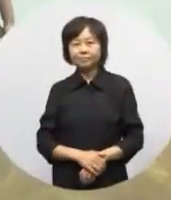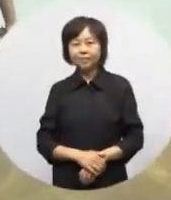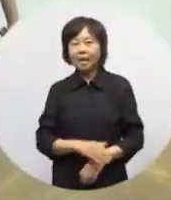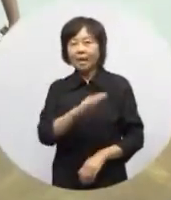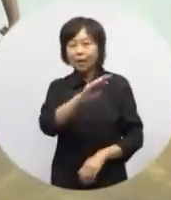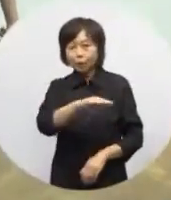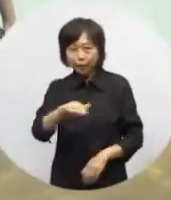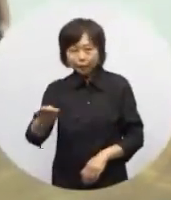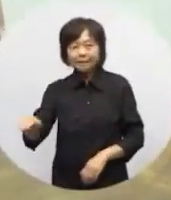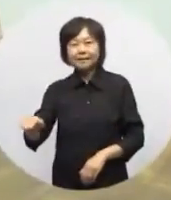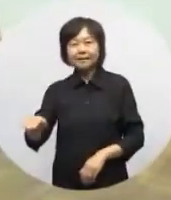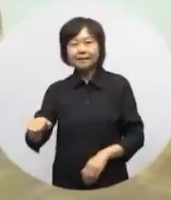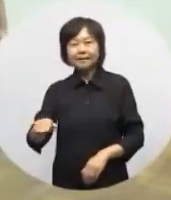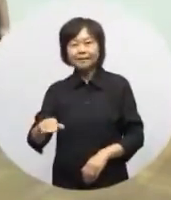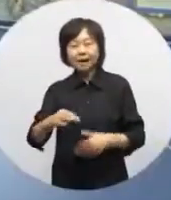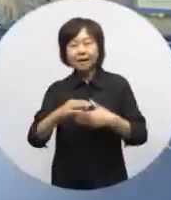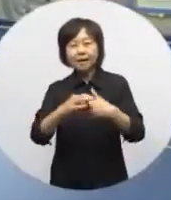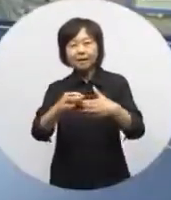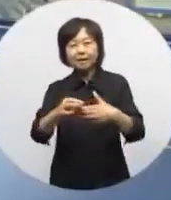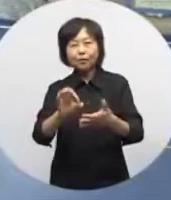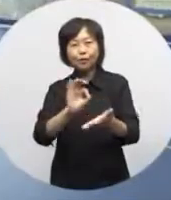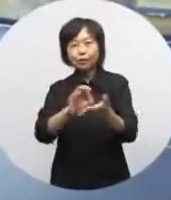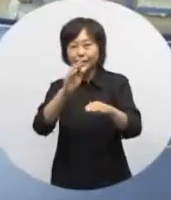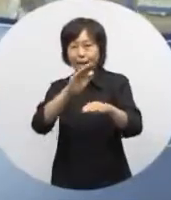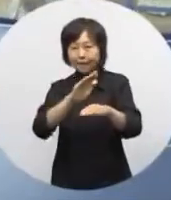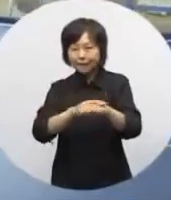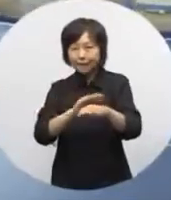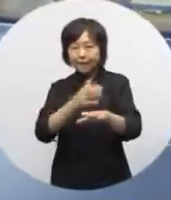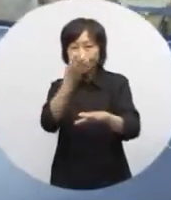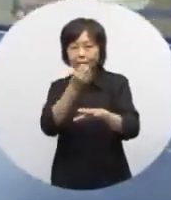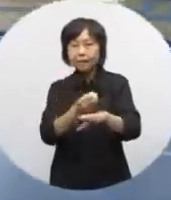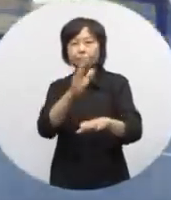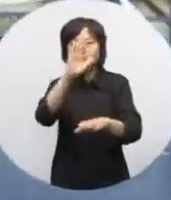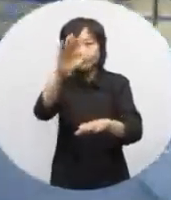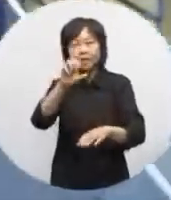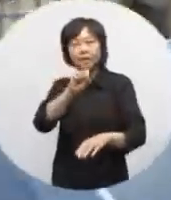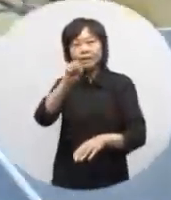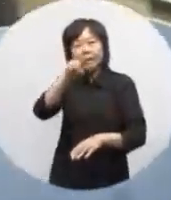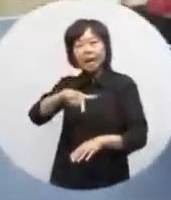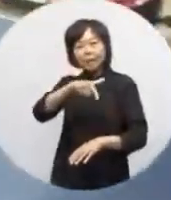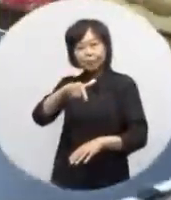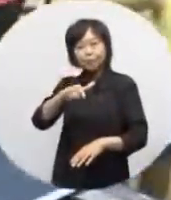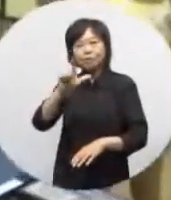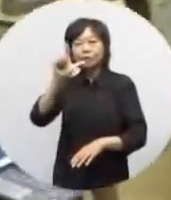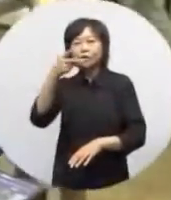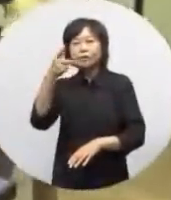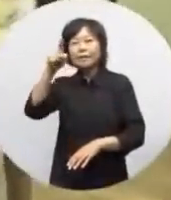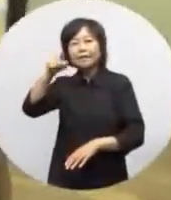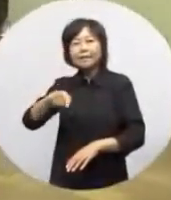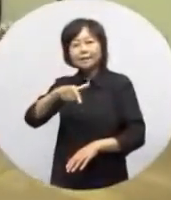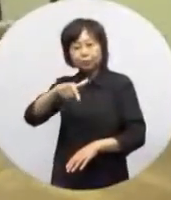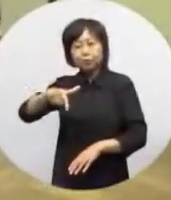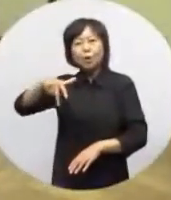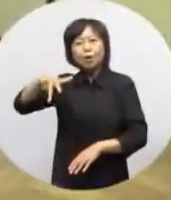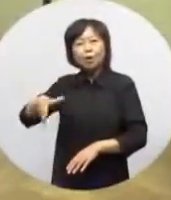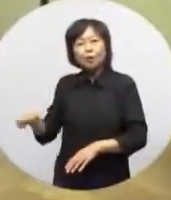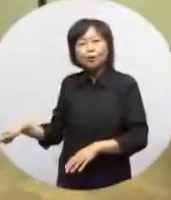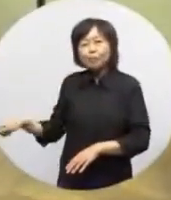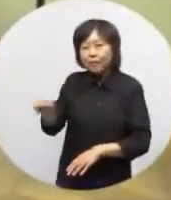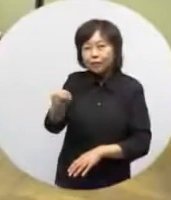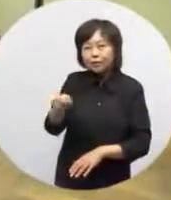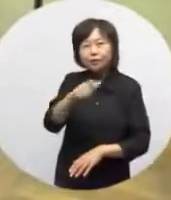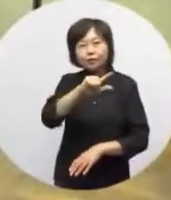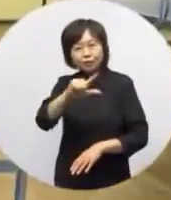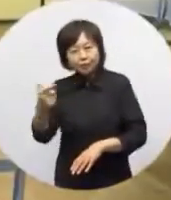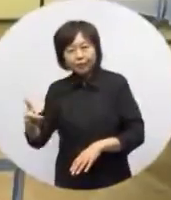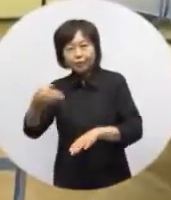子供たちはラケットの使い方をマスターしたら、サーブやレシーブ、スマッシュなど基本的な球の打ち方